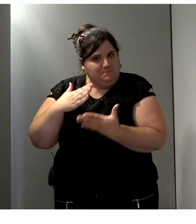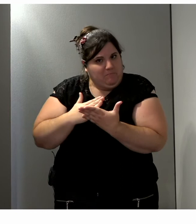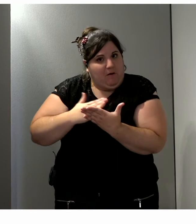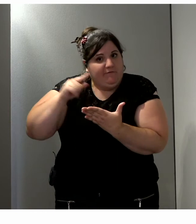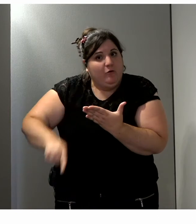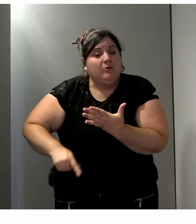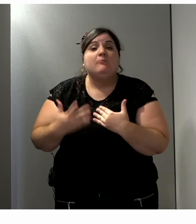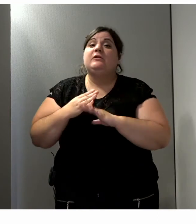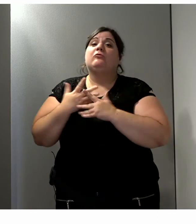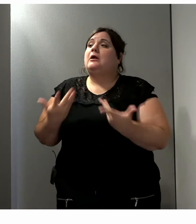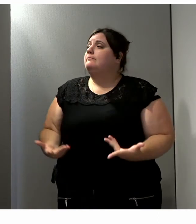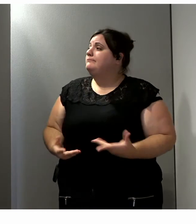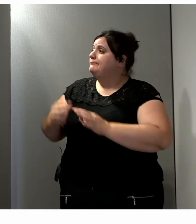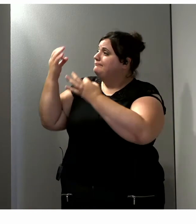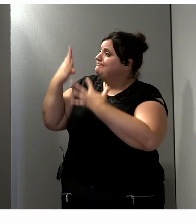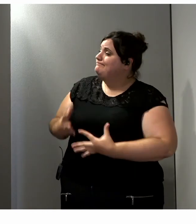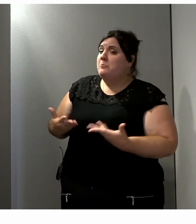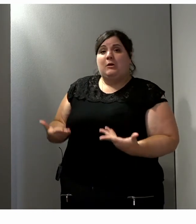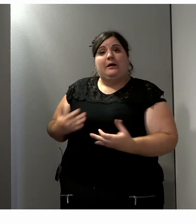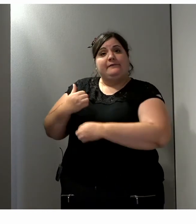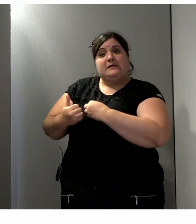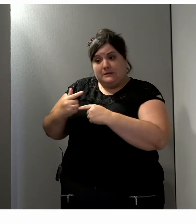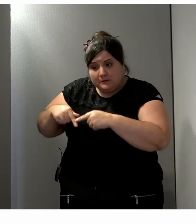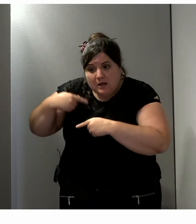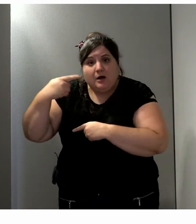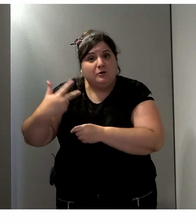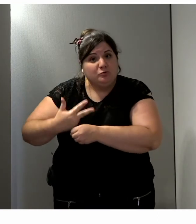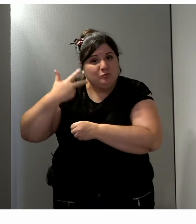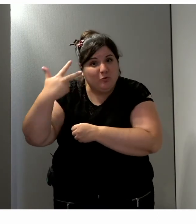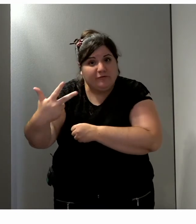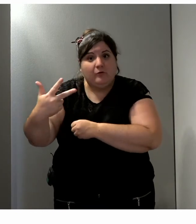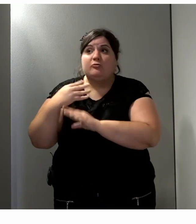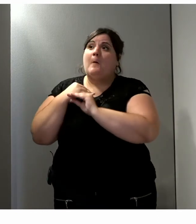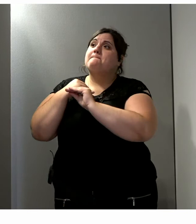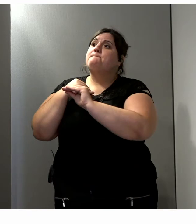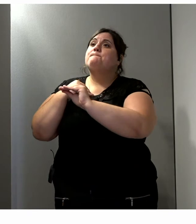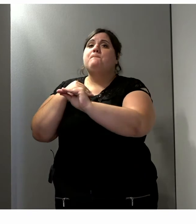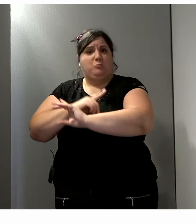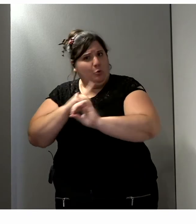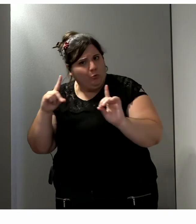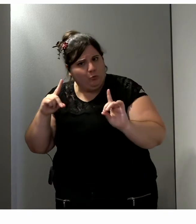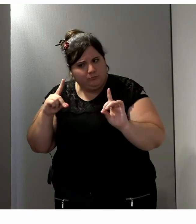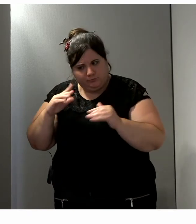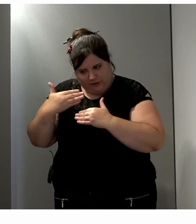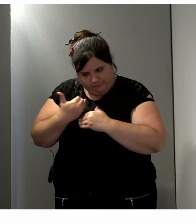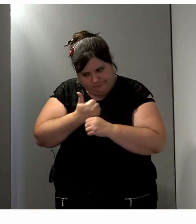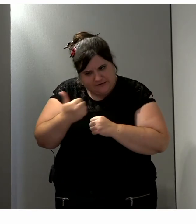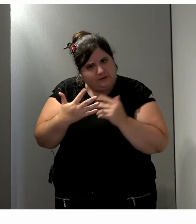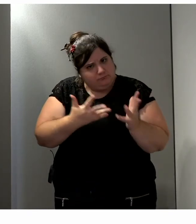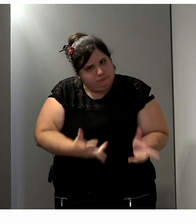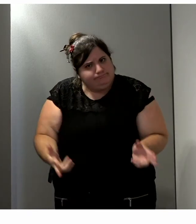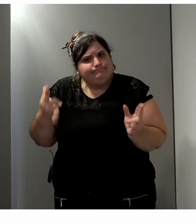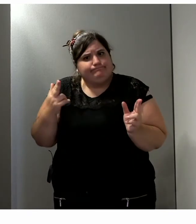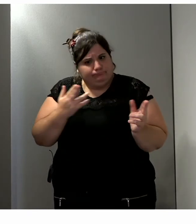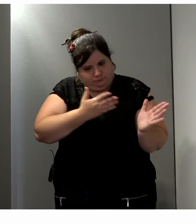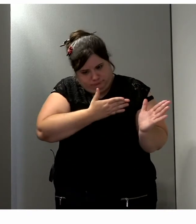faut pas simplement qu'il y ait un événement spectaculaire autour des Jeux. C'est une occasion de donner un coup de projecteur, bien sûr. Mais il faut que dans l'année,